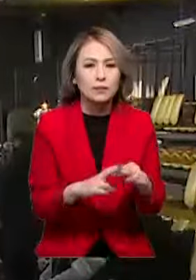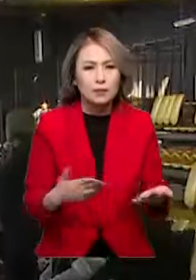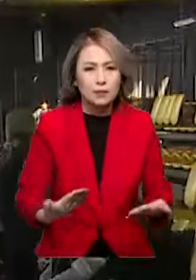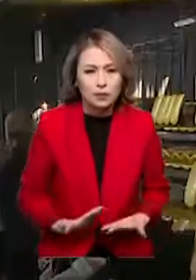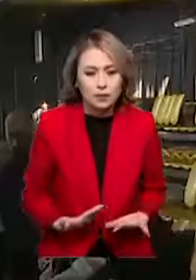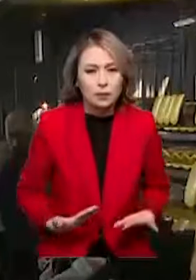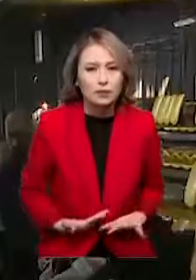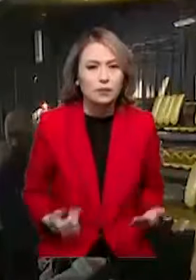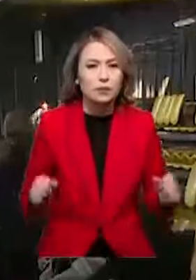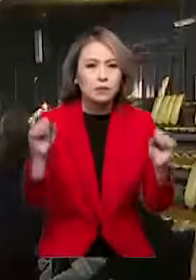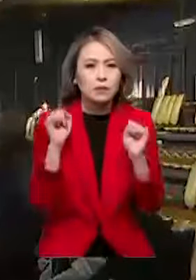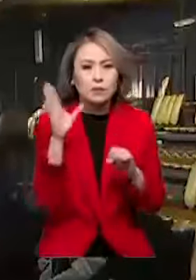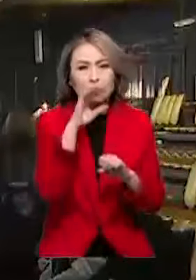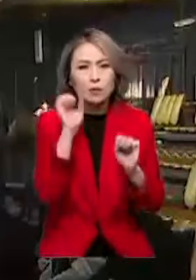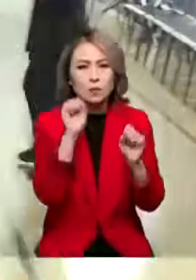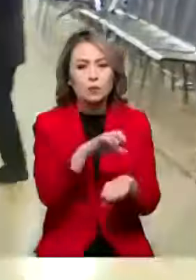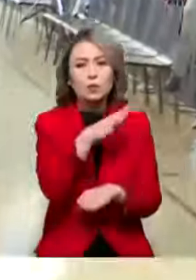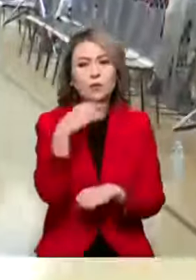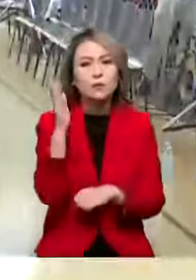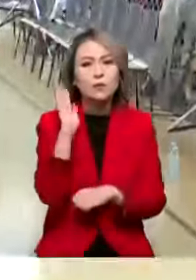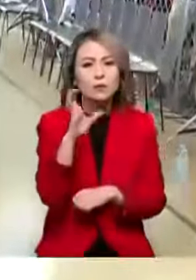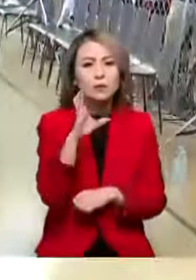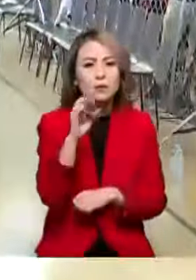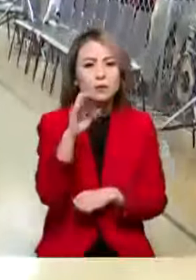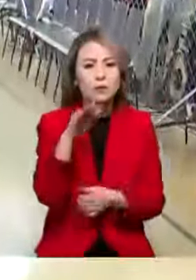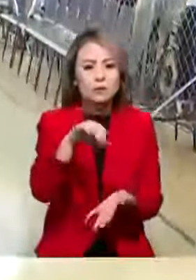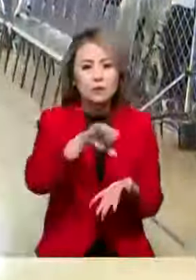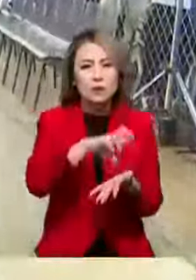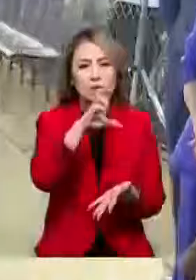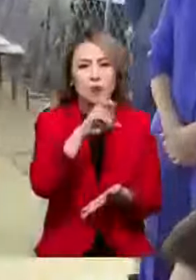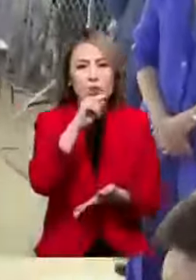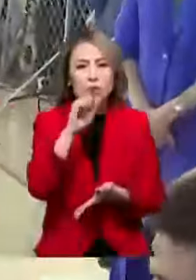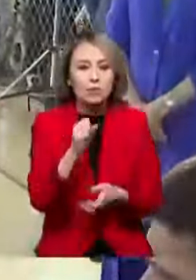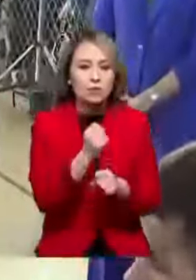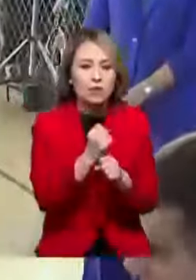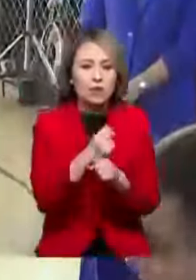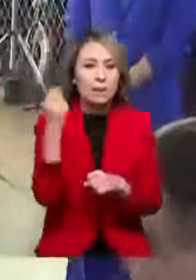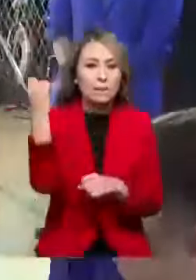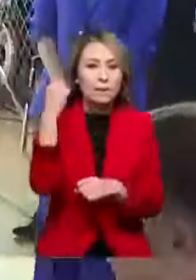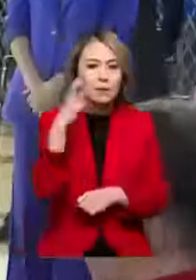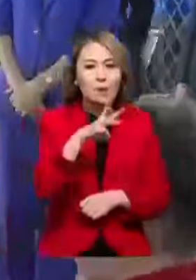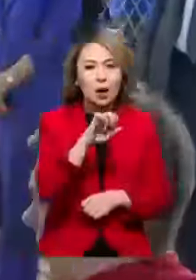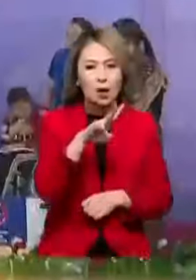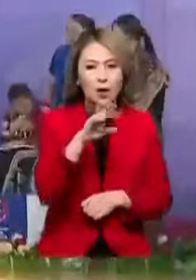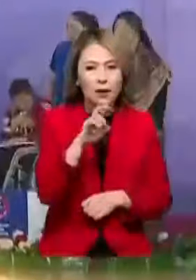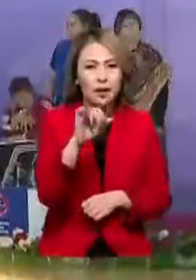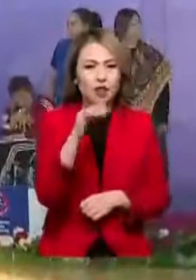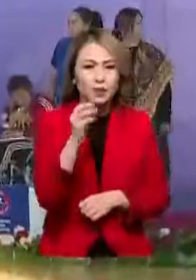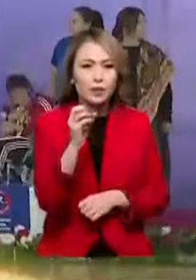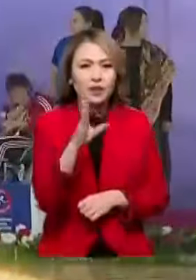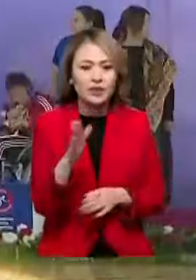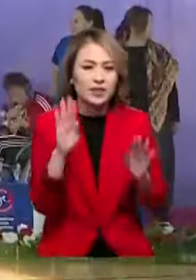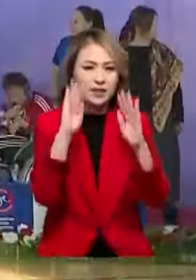тұратын спортшылардың мүмкіндігі көбірек болады. Сенат төрағасы әрі боча федерациясының президенті Мәулен Әшімбаев жарыстың жабылу салтанатына